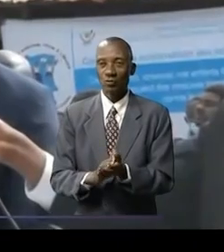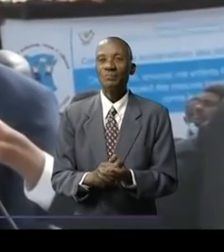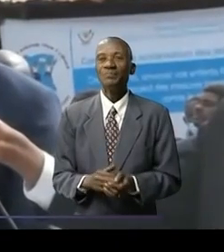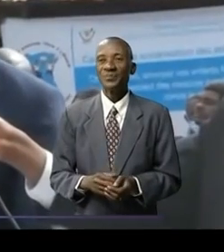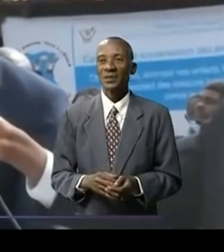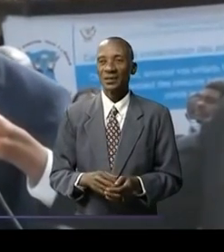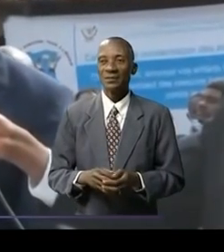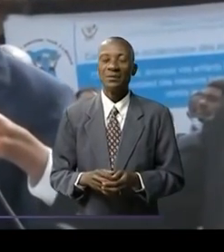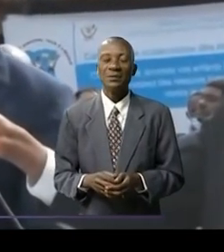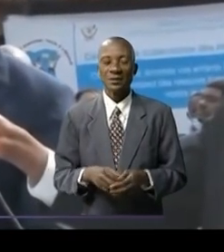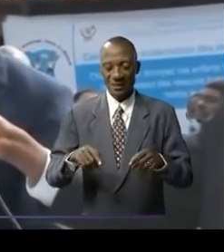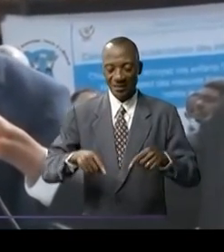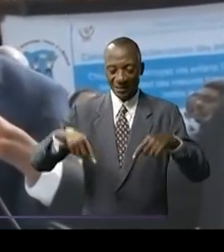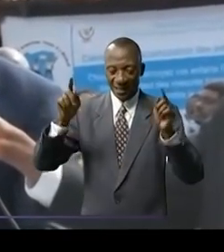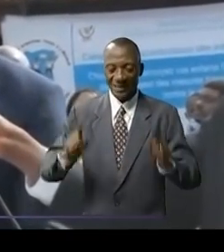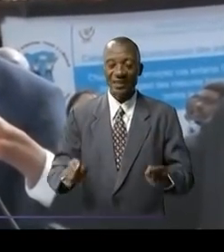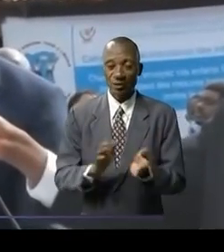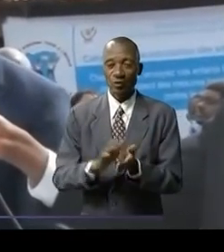rigueur. Cette année scolaire